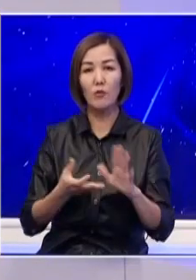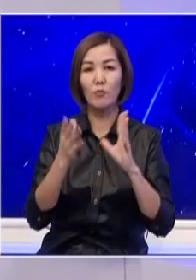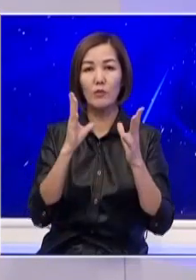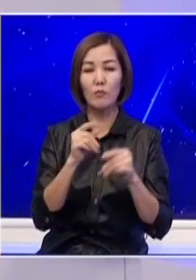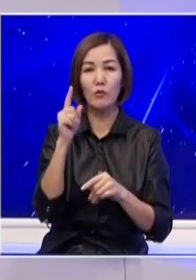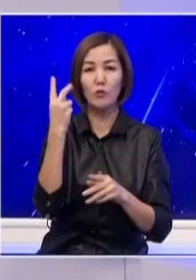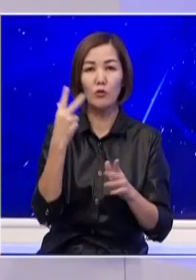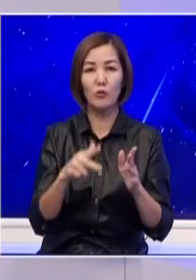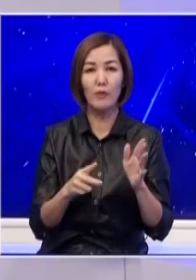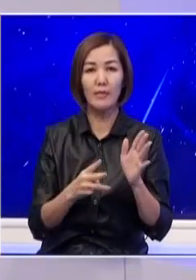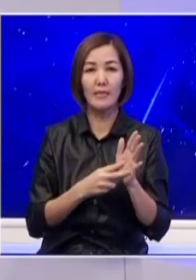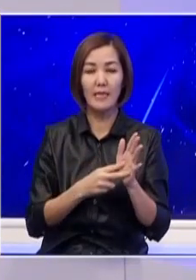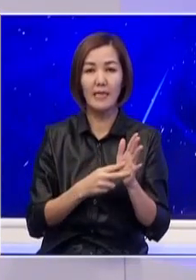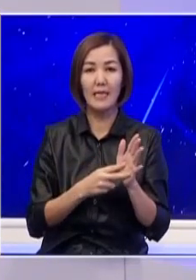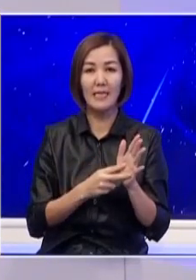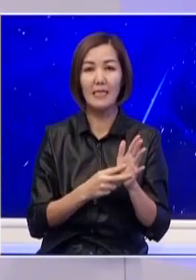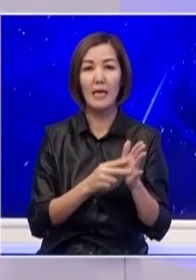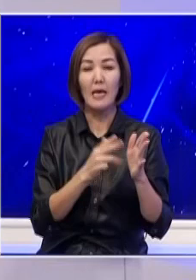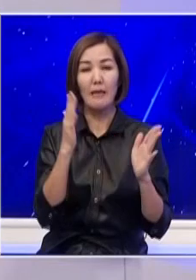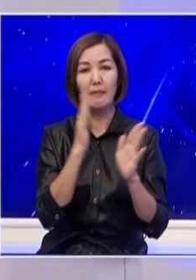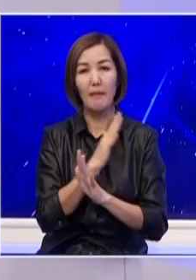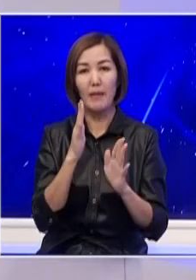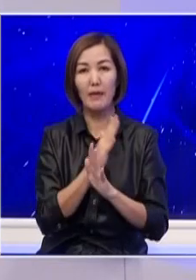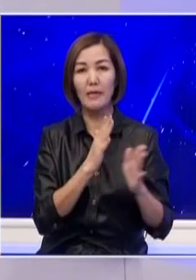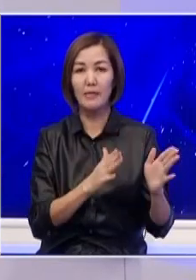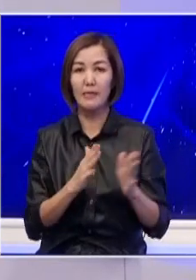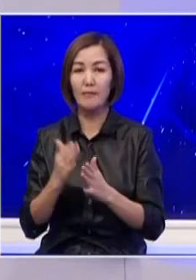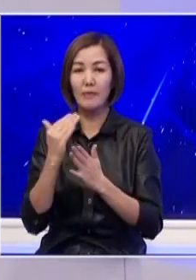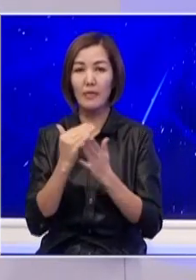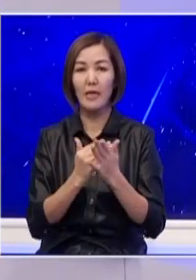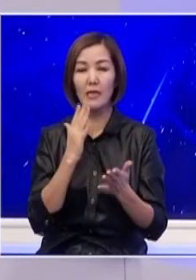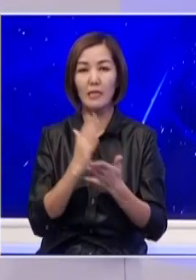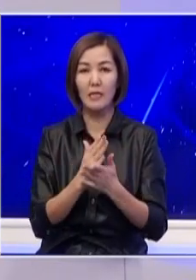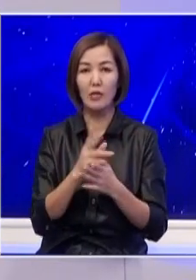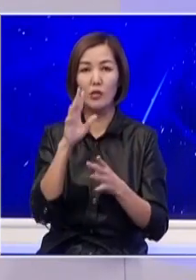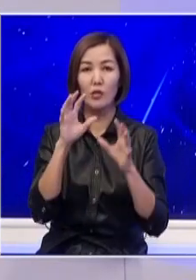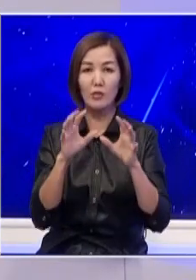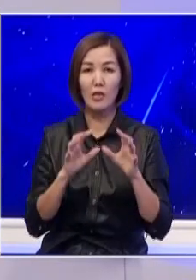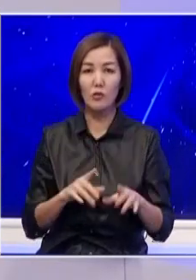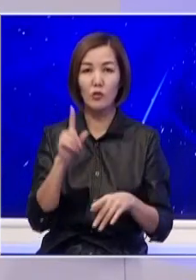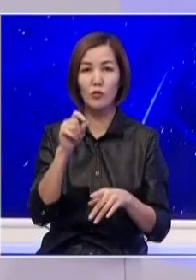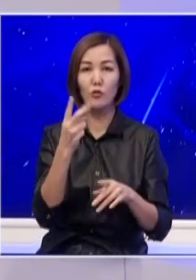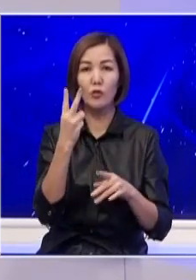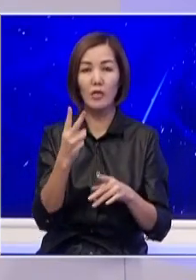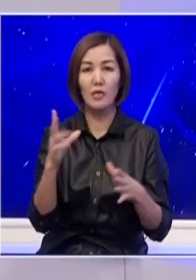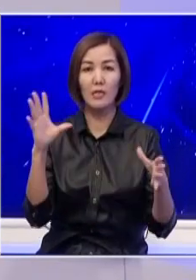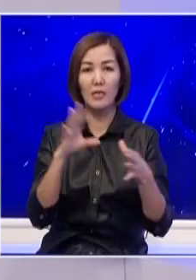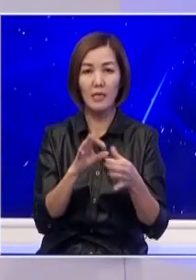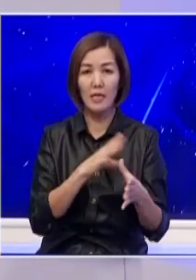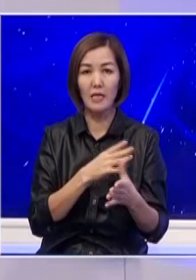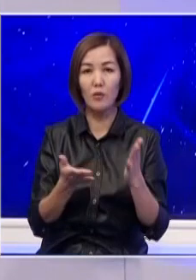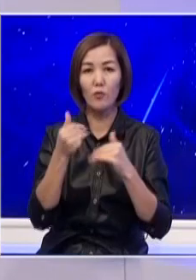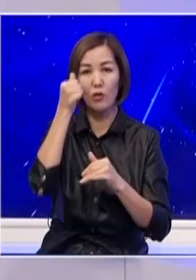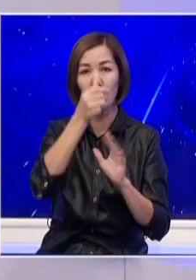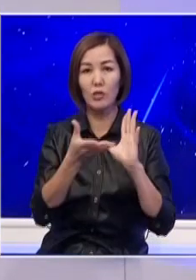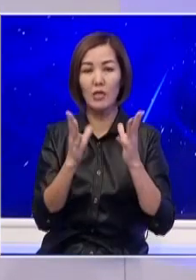бойынша 128 реттелетін табиғи монополиялар тізімі бар. Заң жүзінде 102 субъекті тіркелген. Өткен жылы өңір бойынша